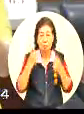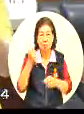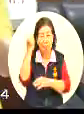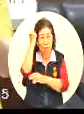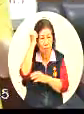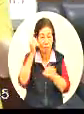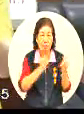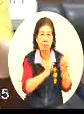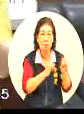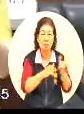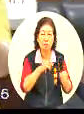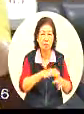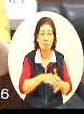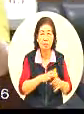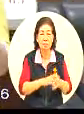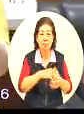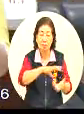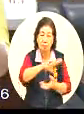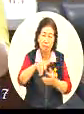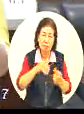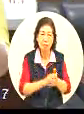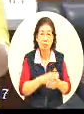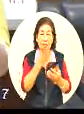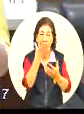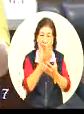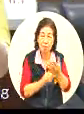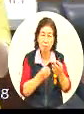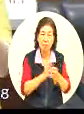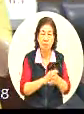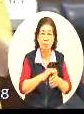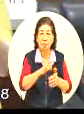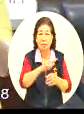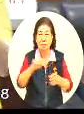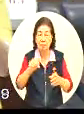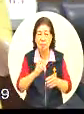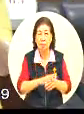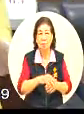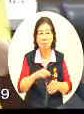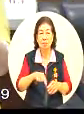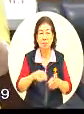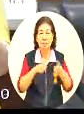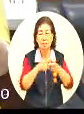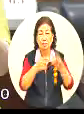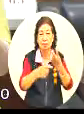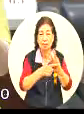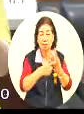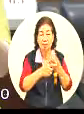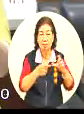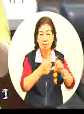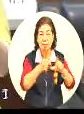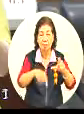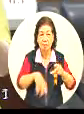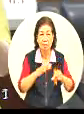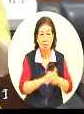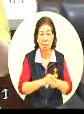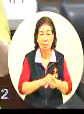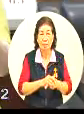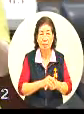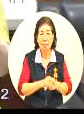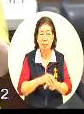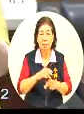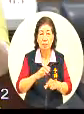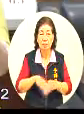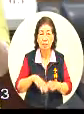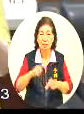一下李家公，那那世界遗产德国鲁尔工业区它就是原先是废弃的采